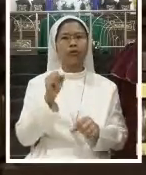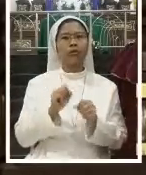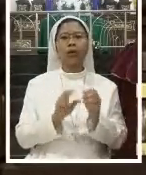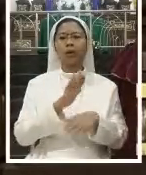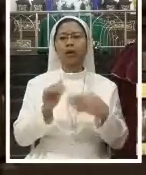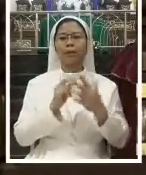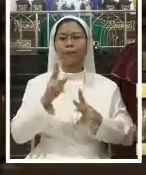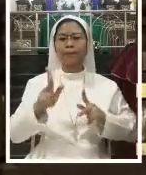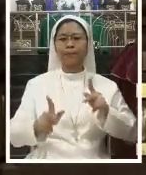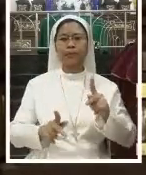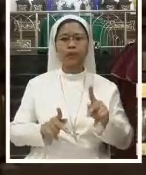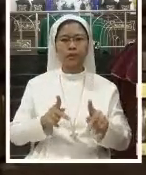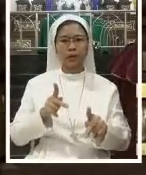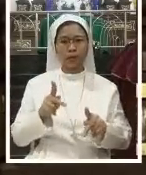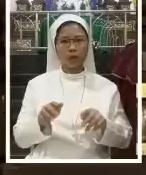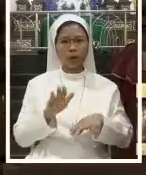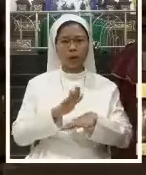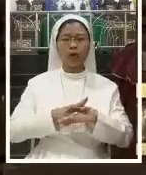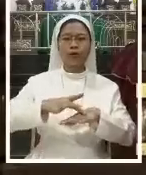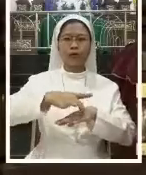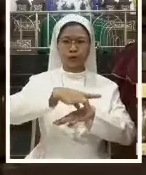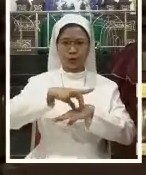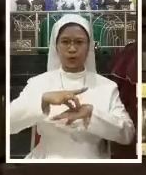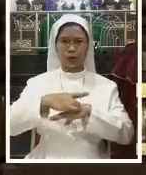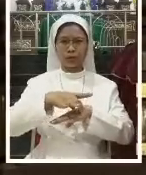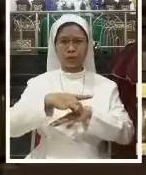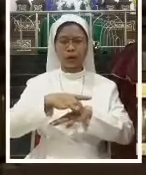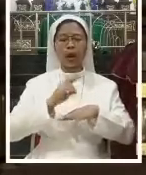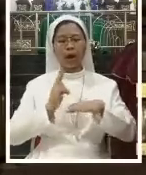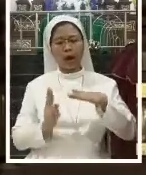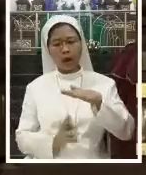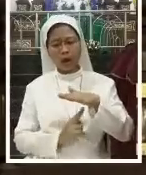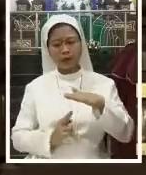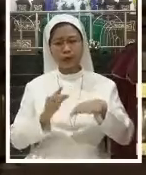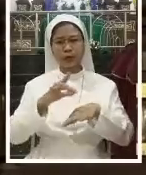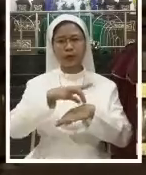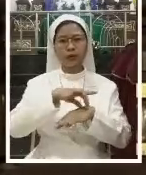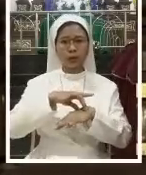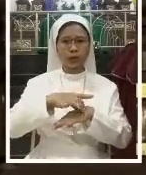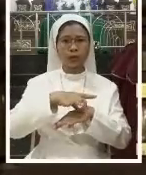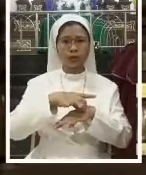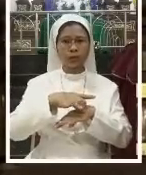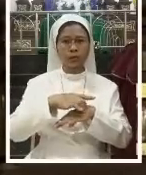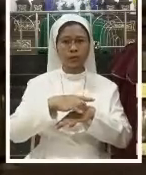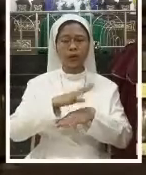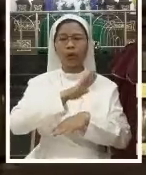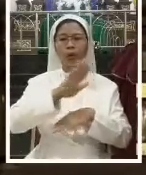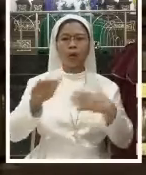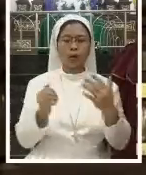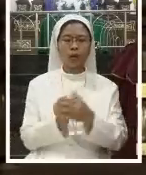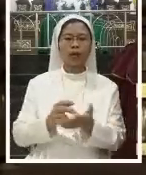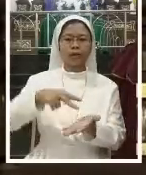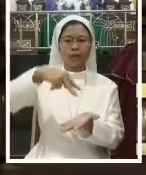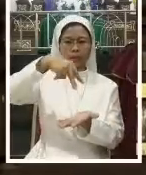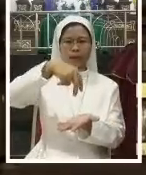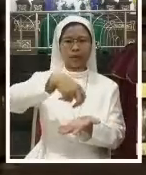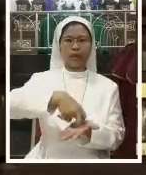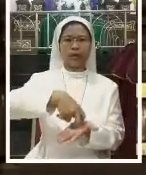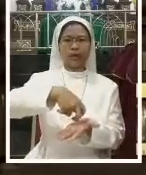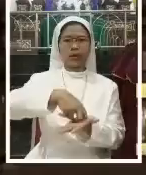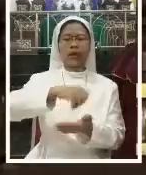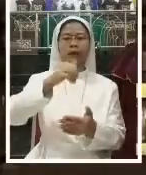sa langit, sa daga, asin sa irayom nin daga, magluhod sa ngaran ni